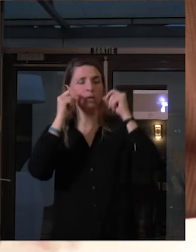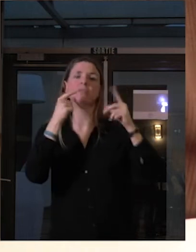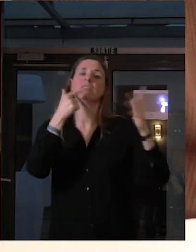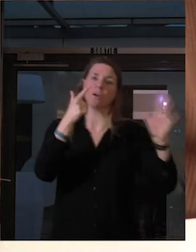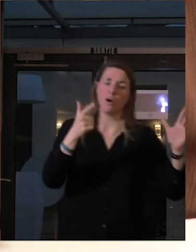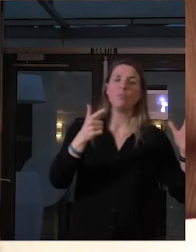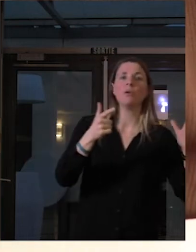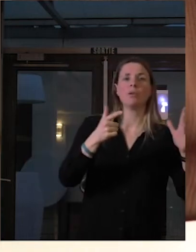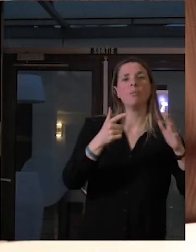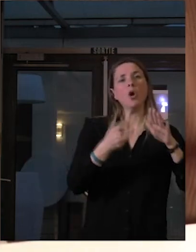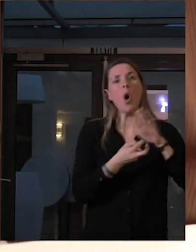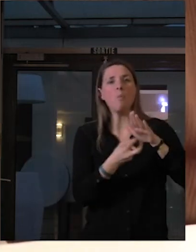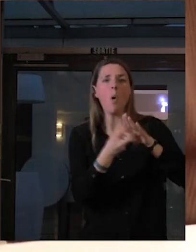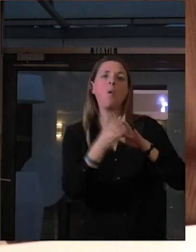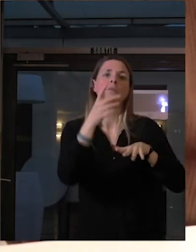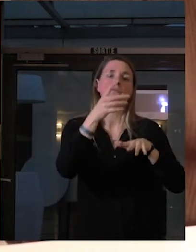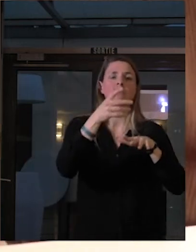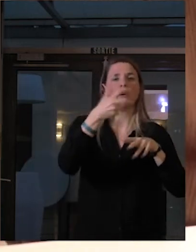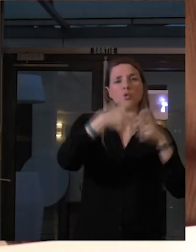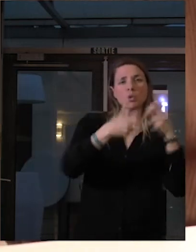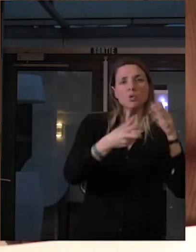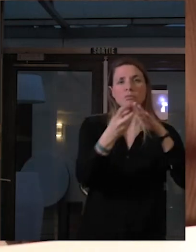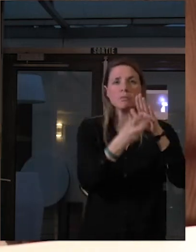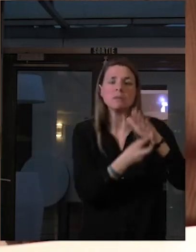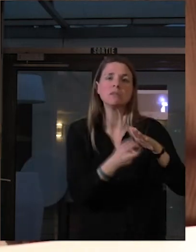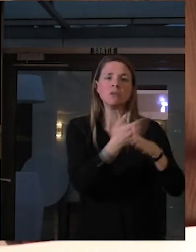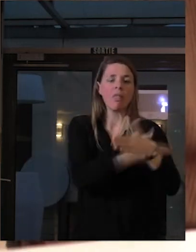en dehors de nos crampons et de notre boue.